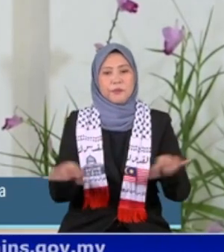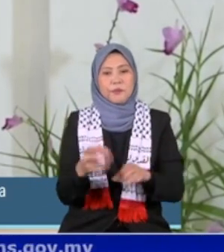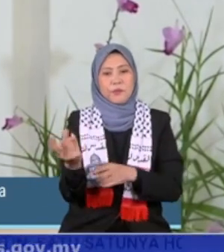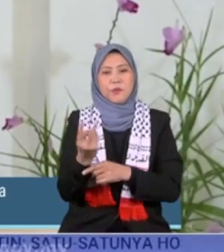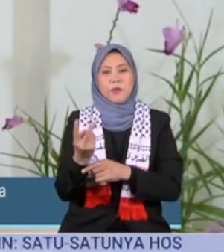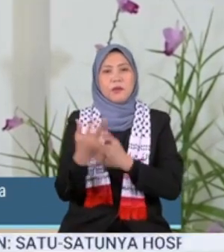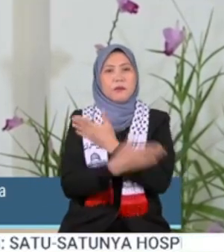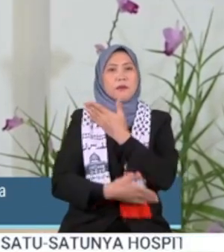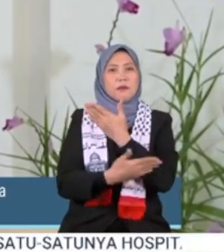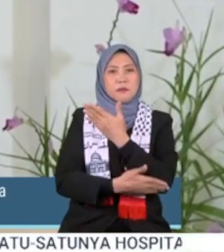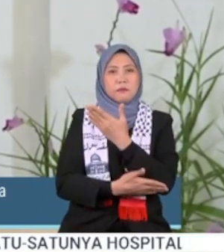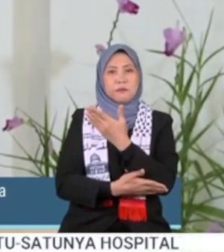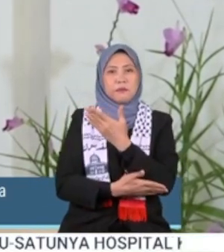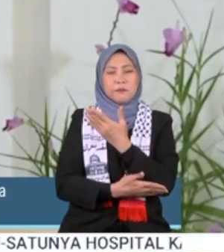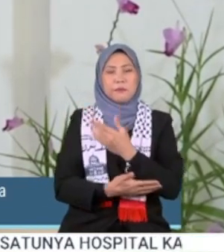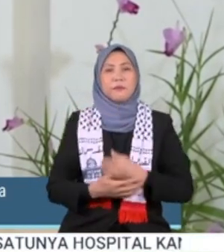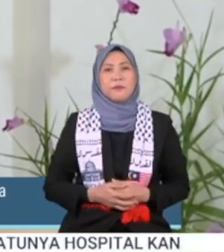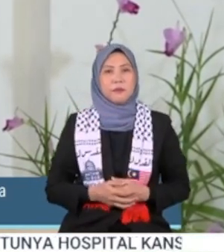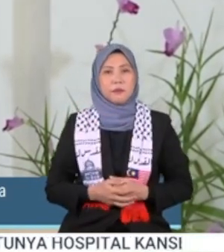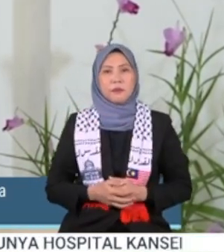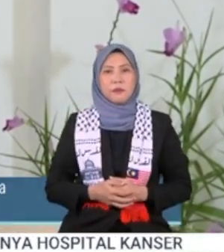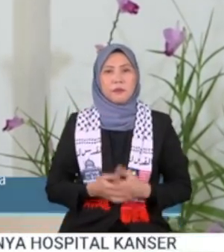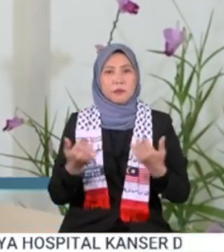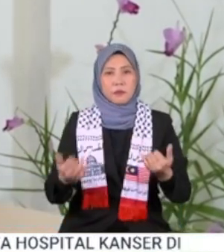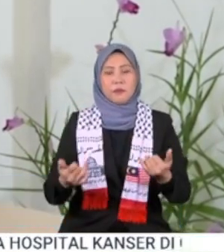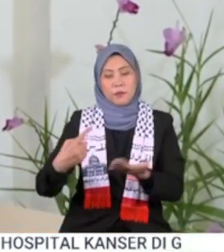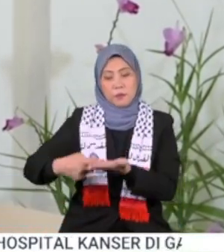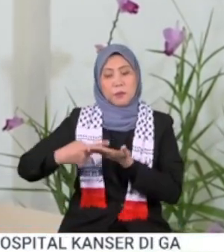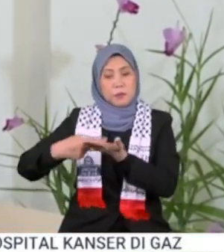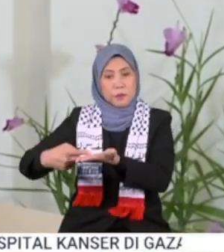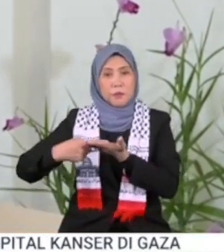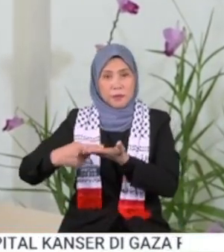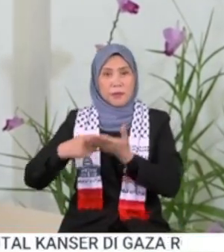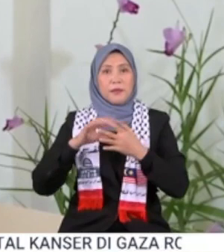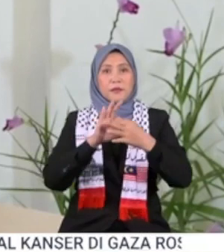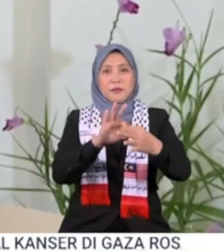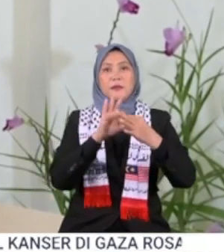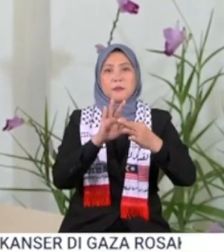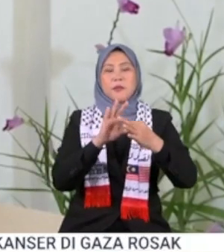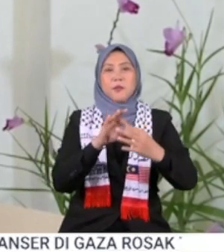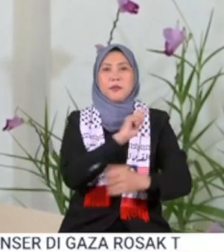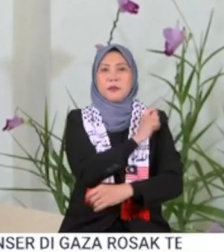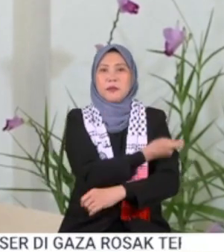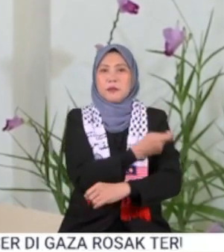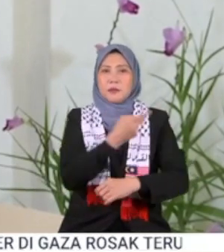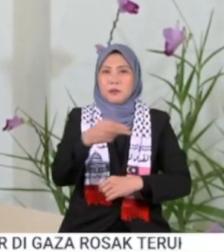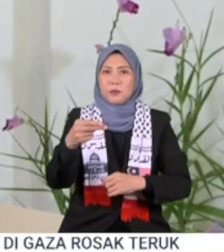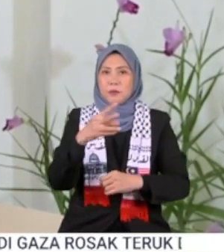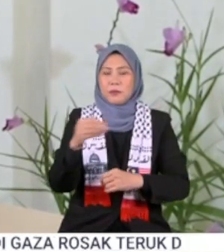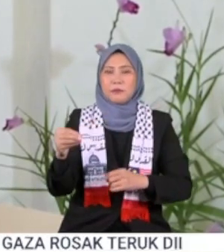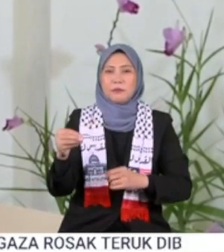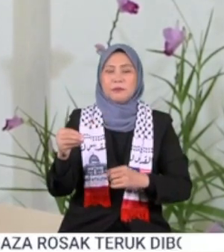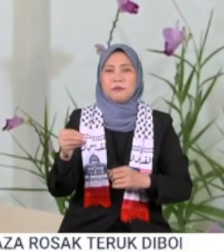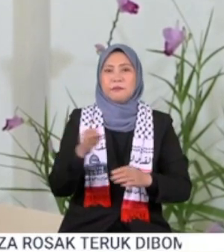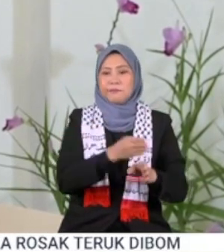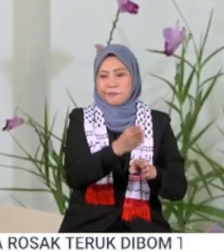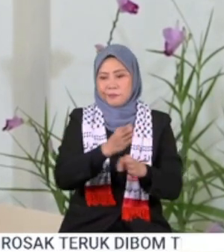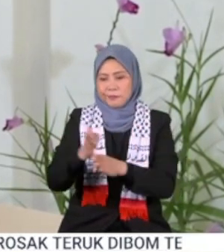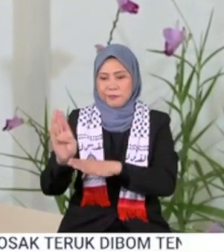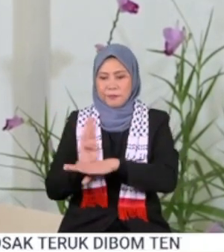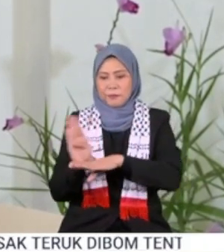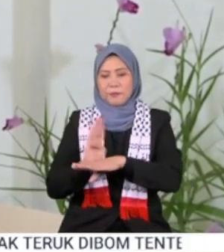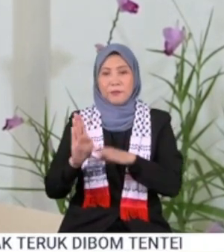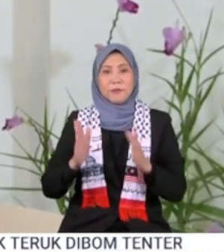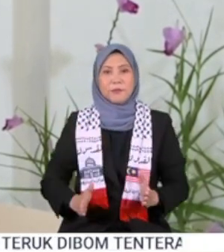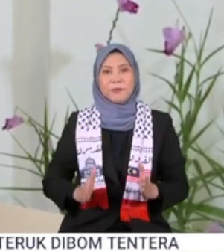for both turut berada dalam radaar perbincangan kerjasama mengenai tenaga hijau dan pemerkasaan bidang keusahawanan